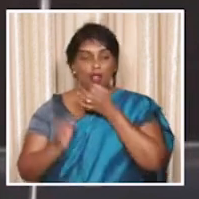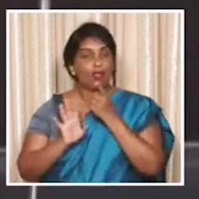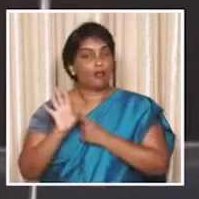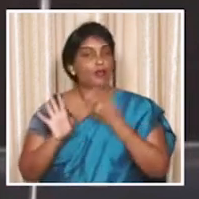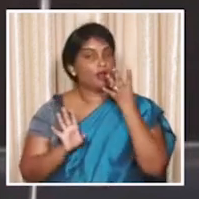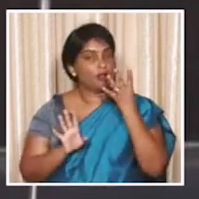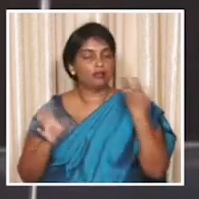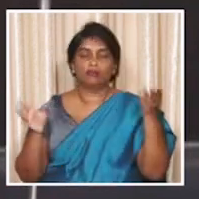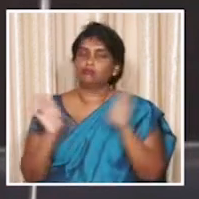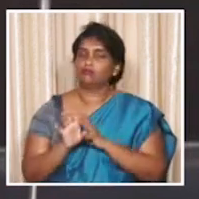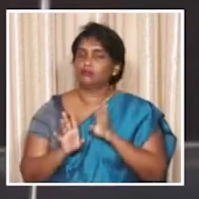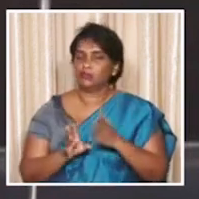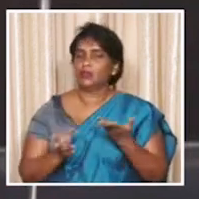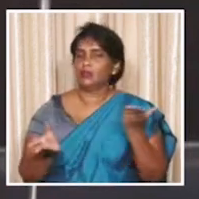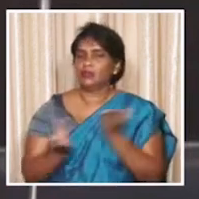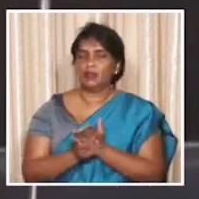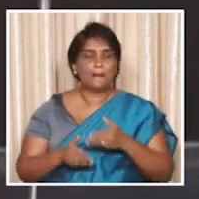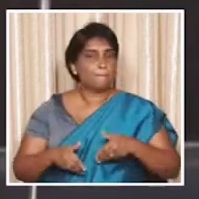மக்களுக்காக திறந்து கொடுங்கள்